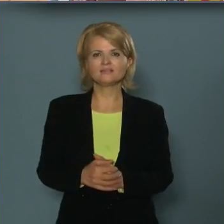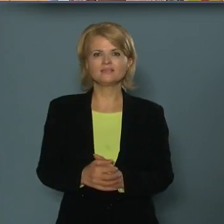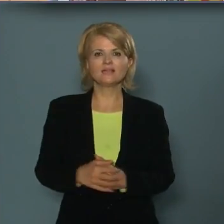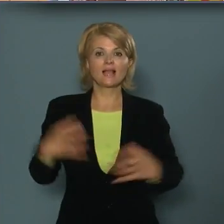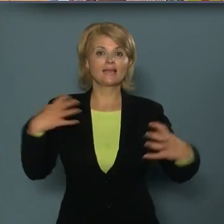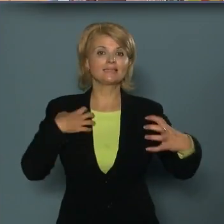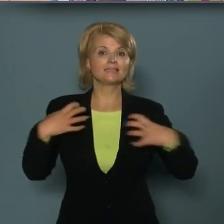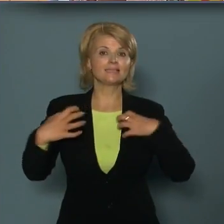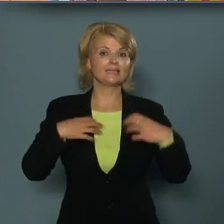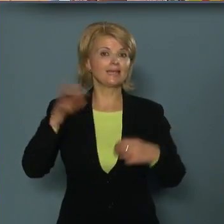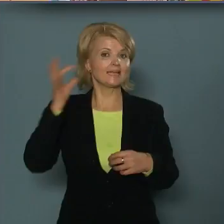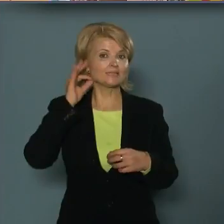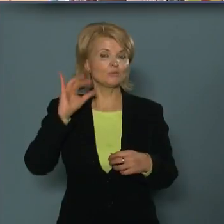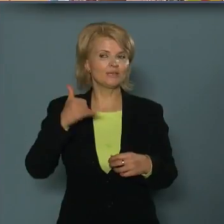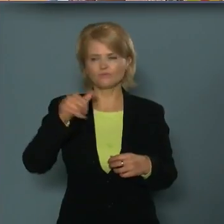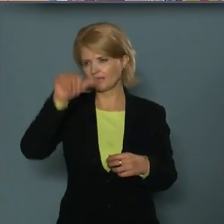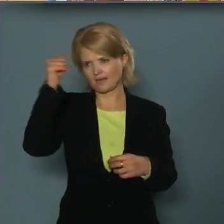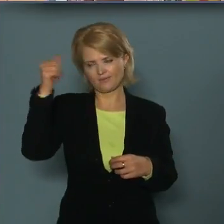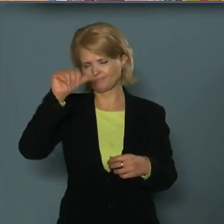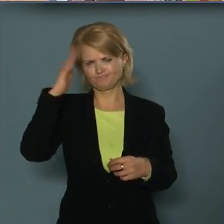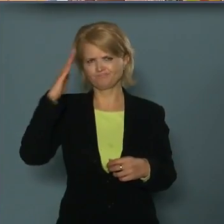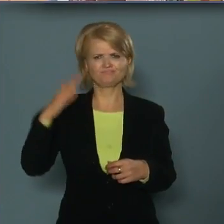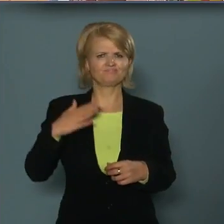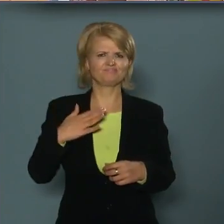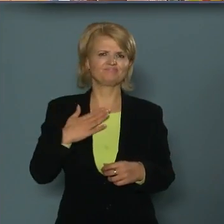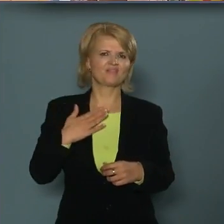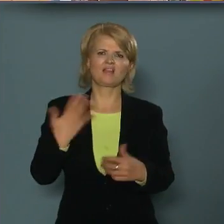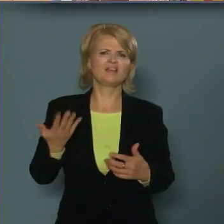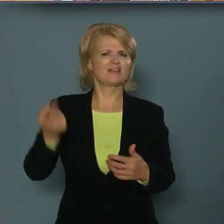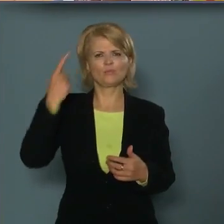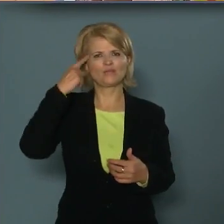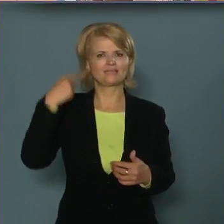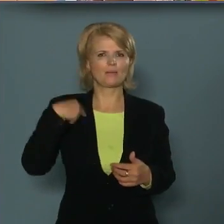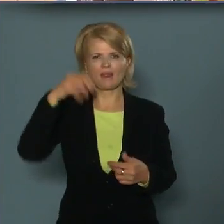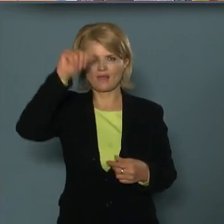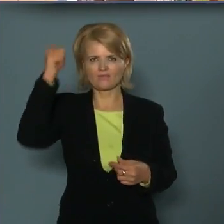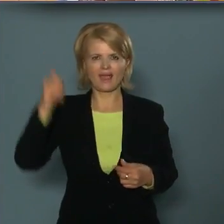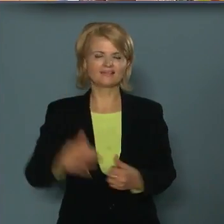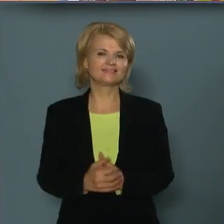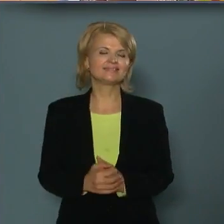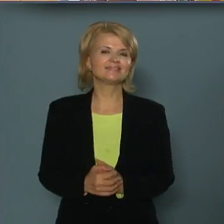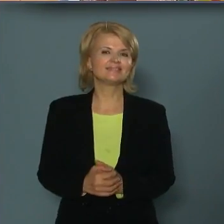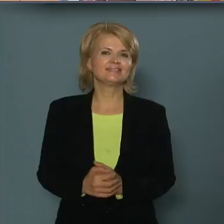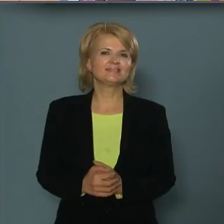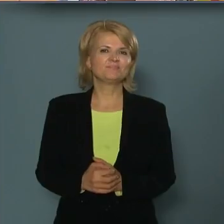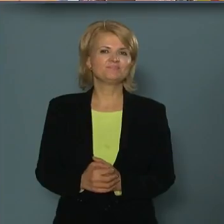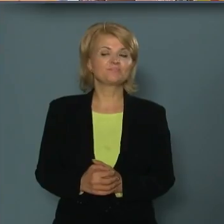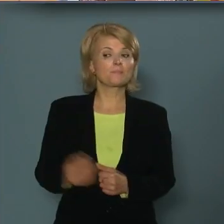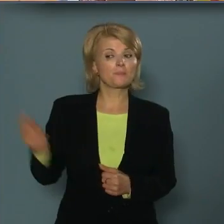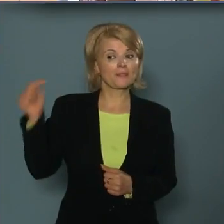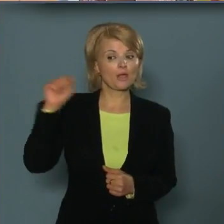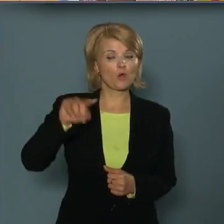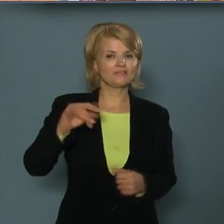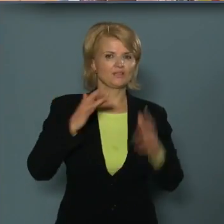is, hát a neve nem jut eszembe most elnézést, és hát ott